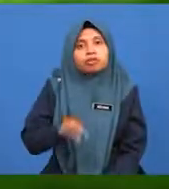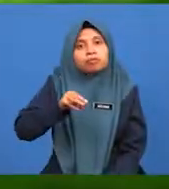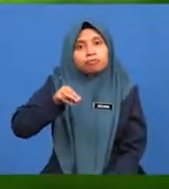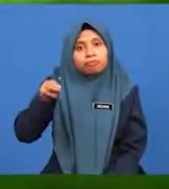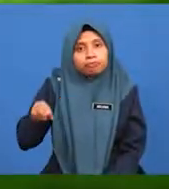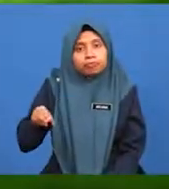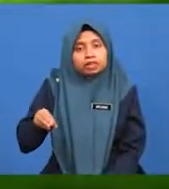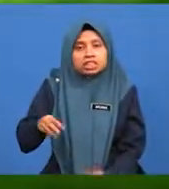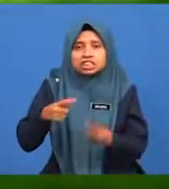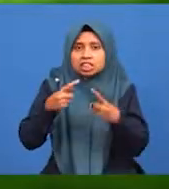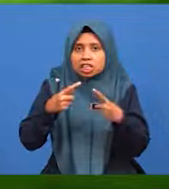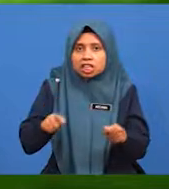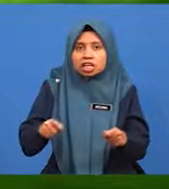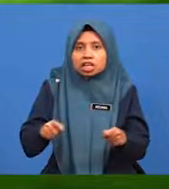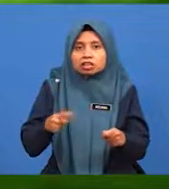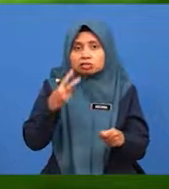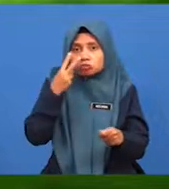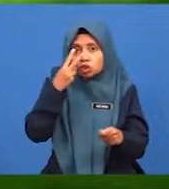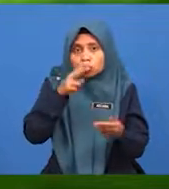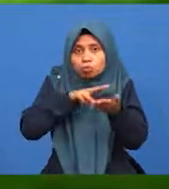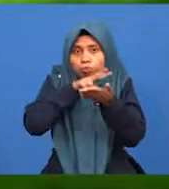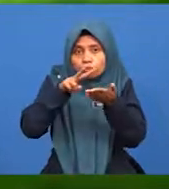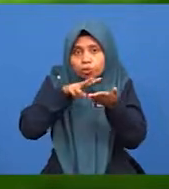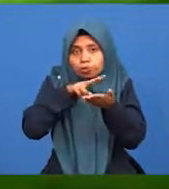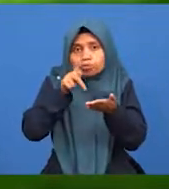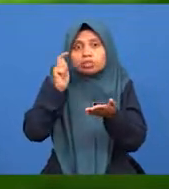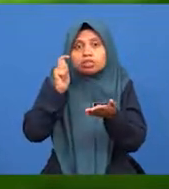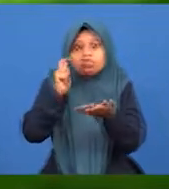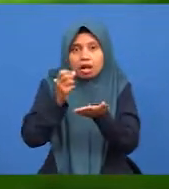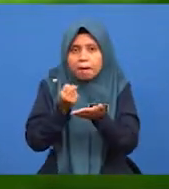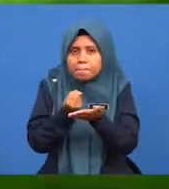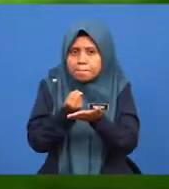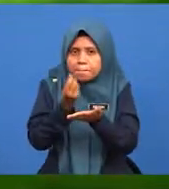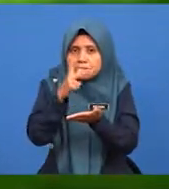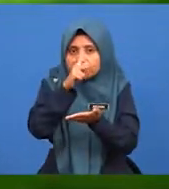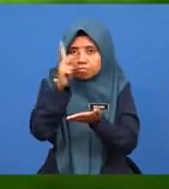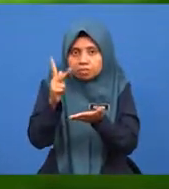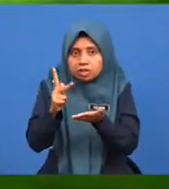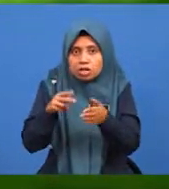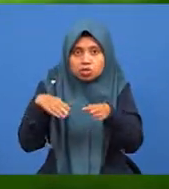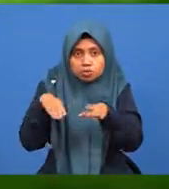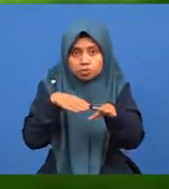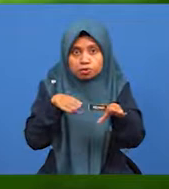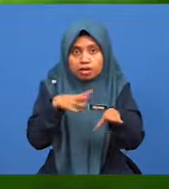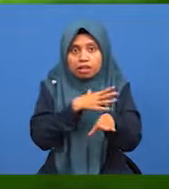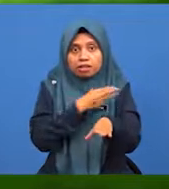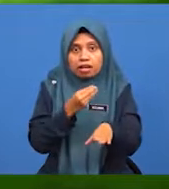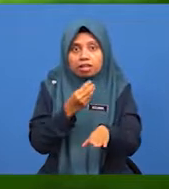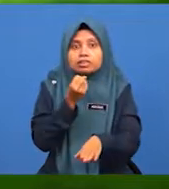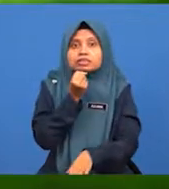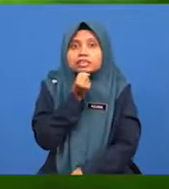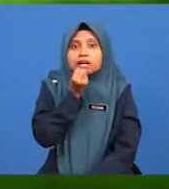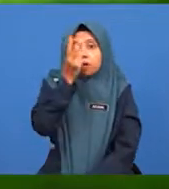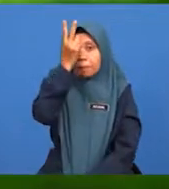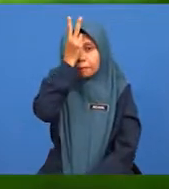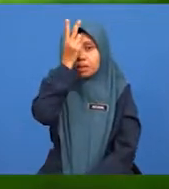Murid-murid, setelah kamu menyaksikan klip video tadi, berapakah bilangan sungai dan kambing yang terdapat